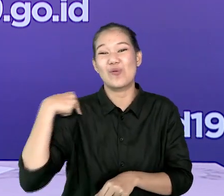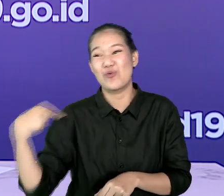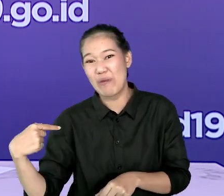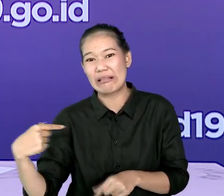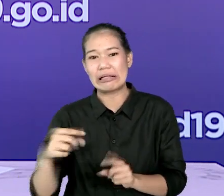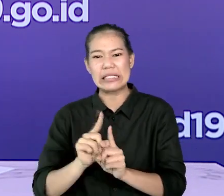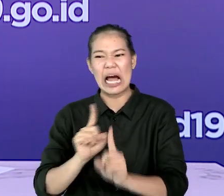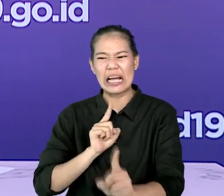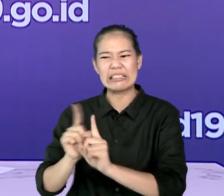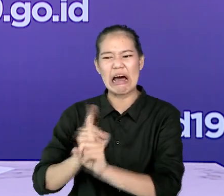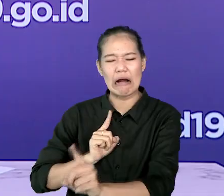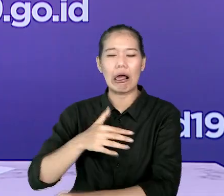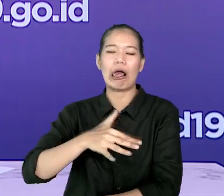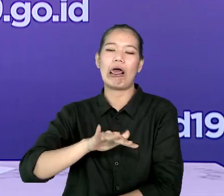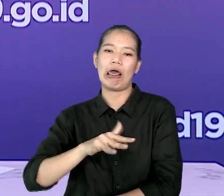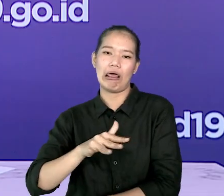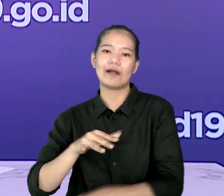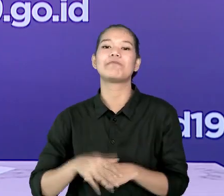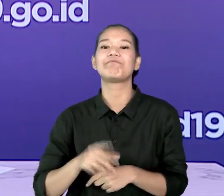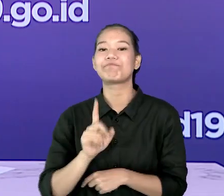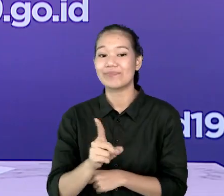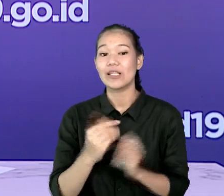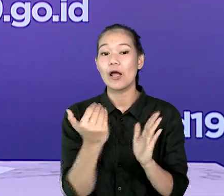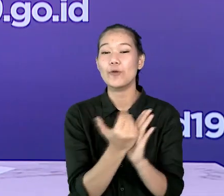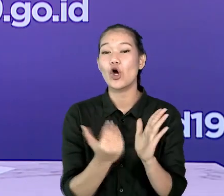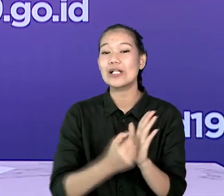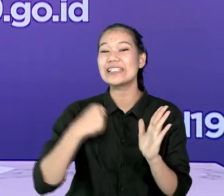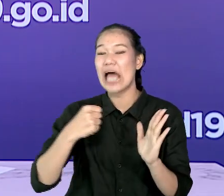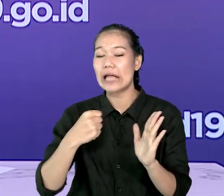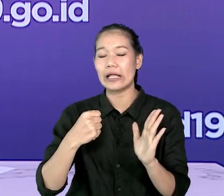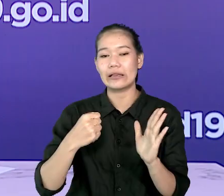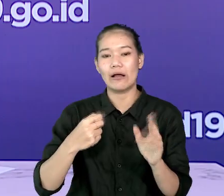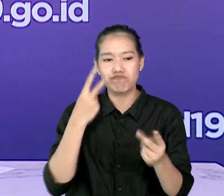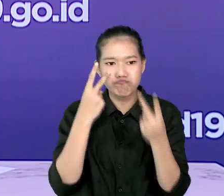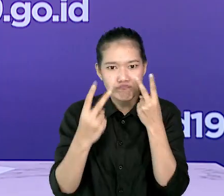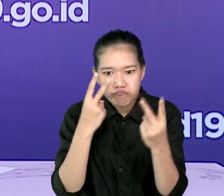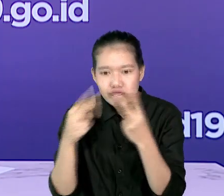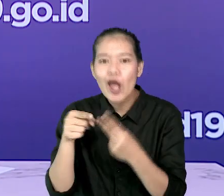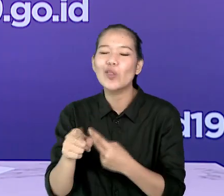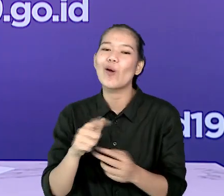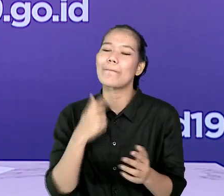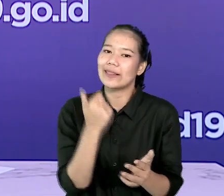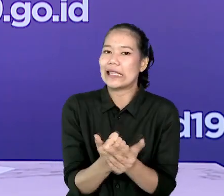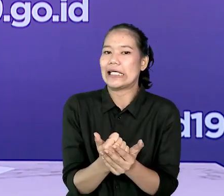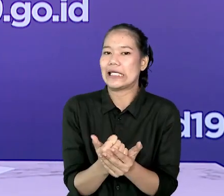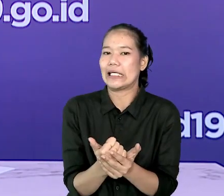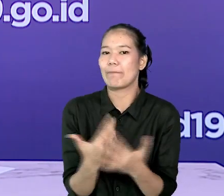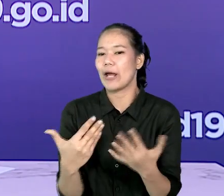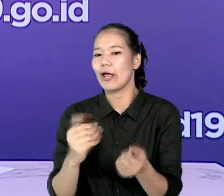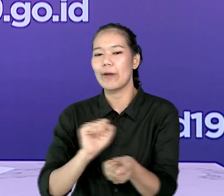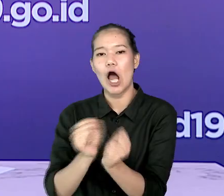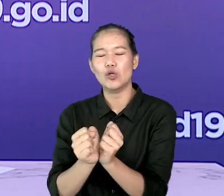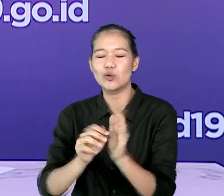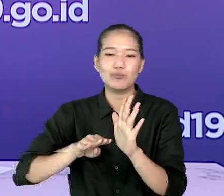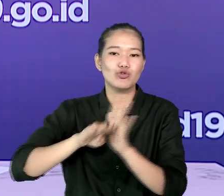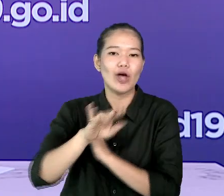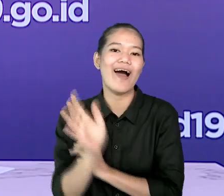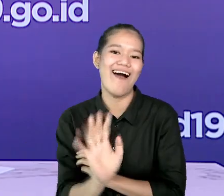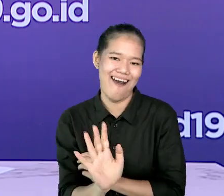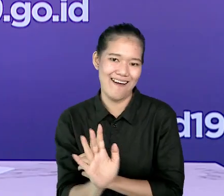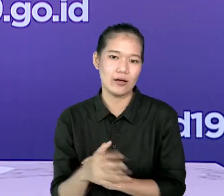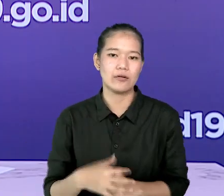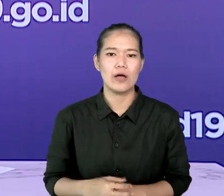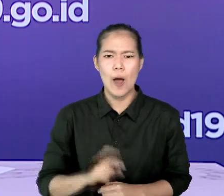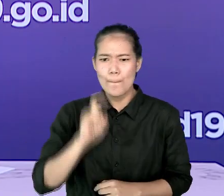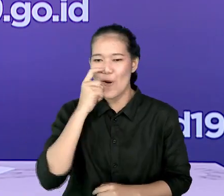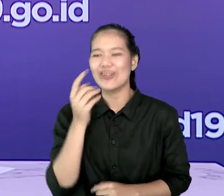menjaga jarak. Pengawasan protokol kesehatan menjadi kunci mencegah terjadinya lonjakan kasus kembali. Tidak